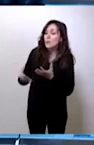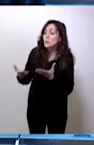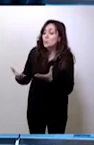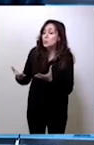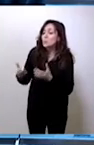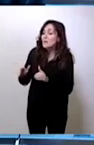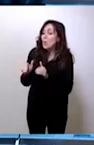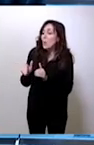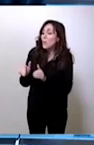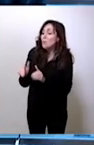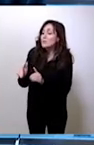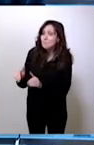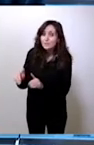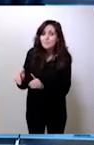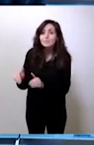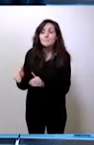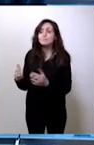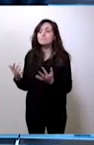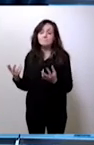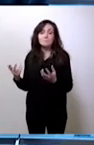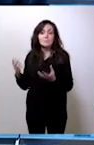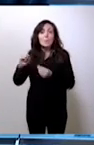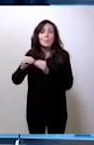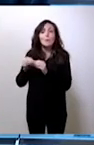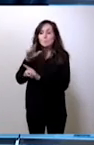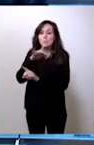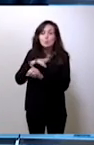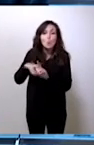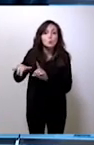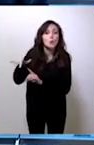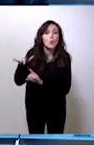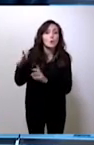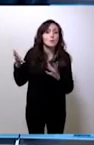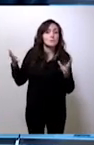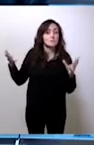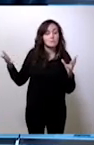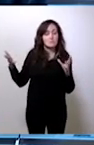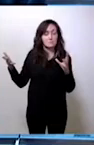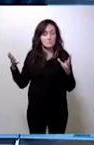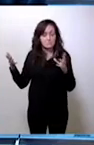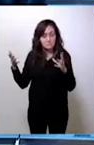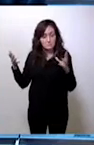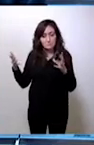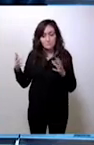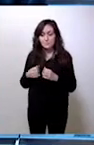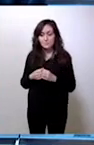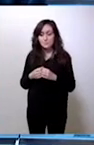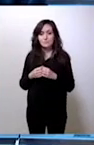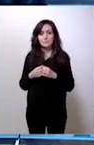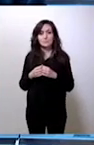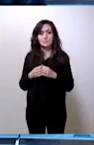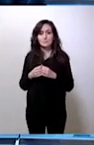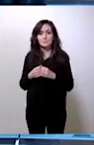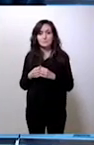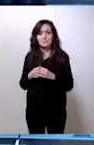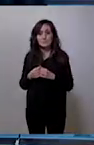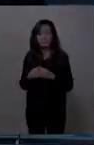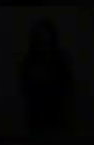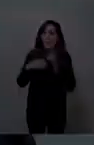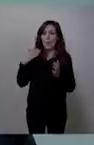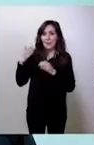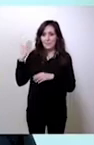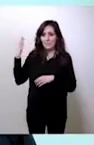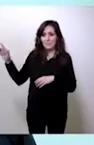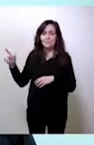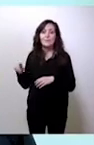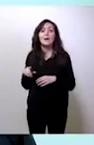aujourd'hui dans des problèmes sociaux et de coexistence entre différents groupes culturels.